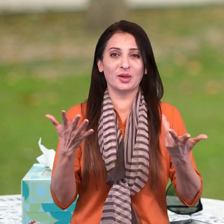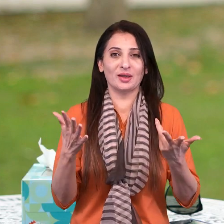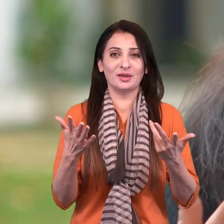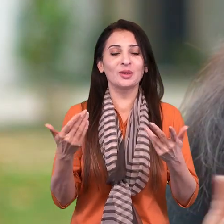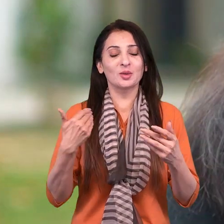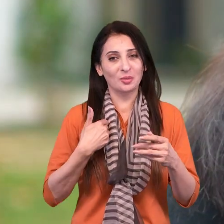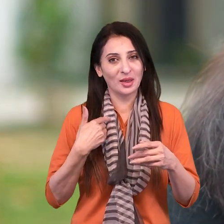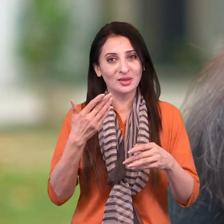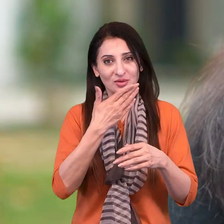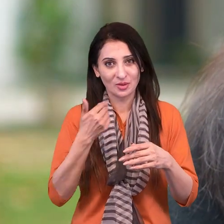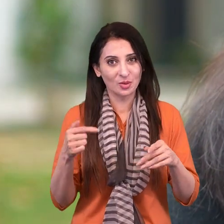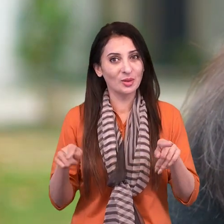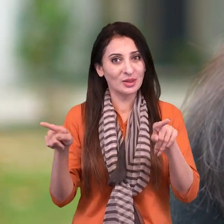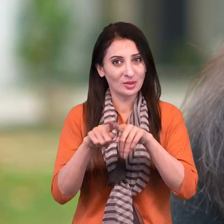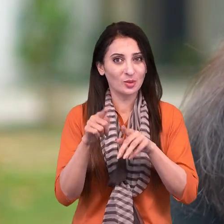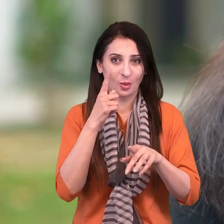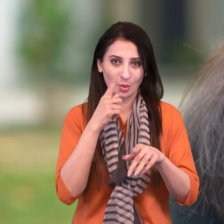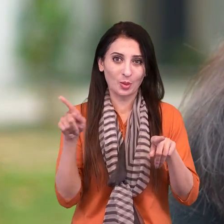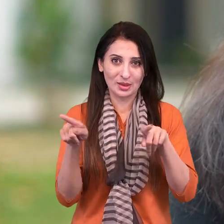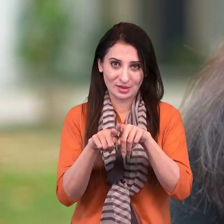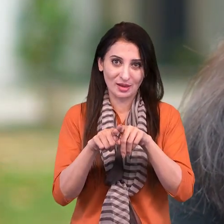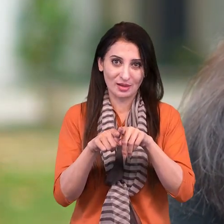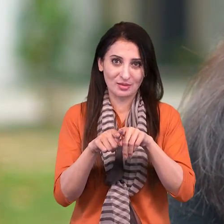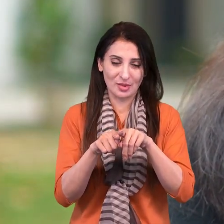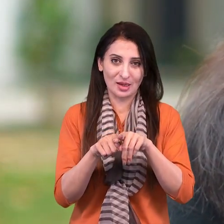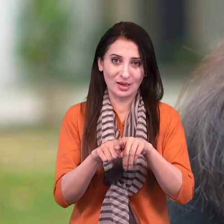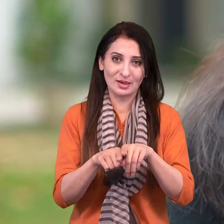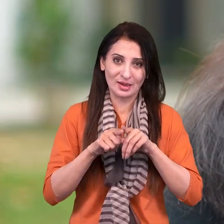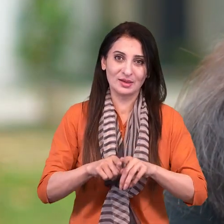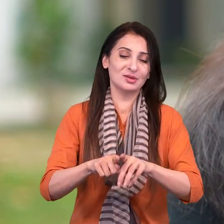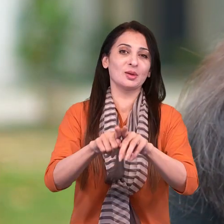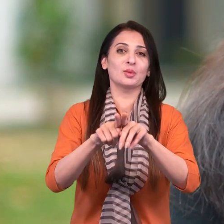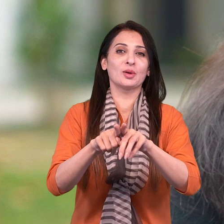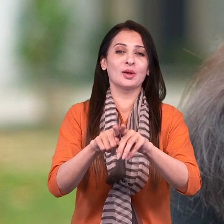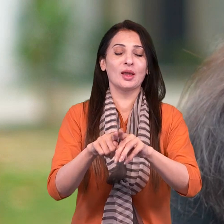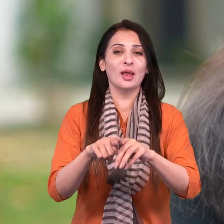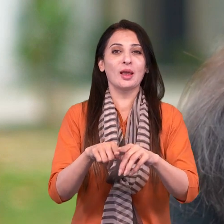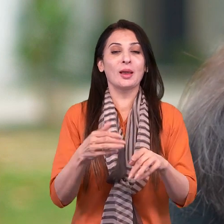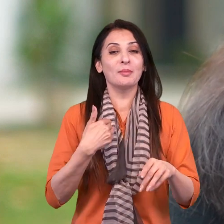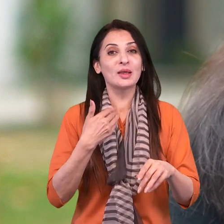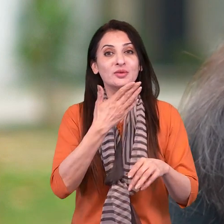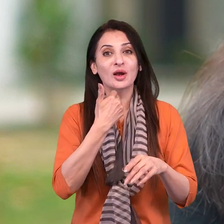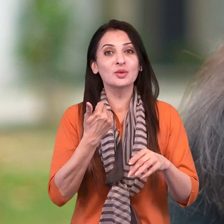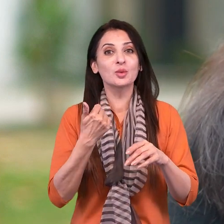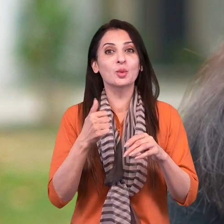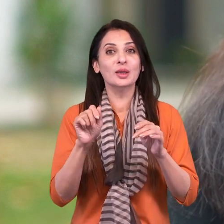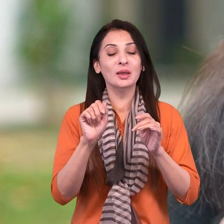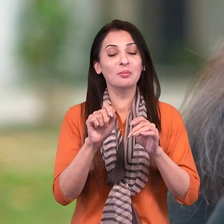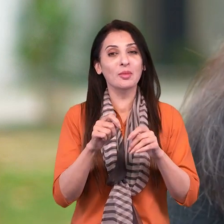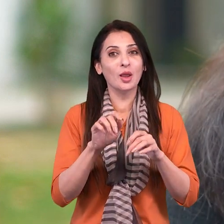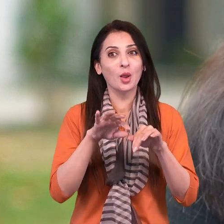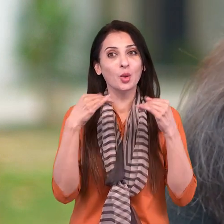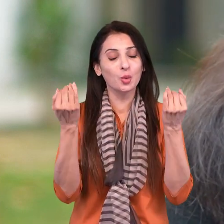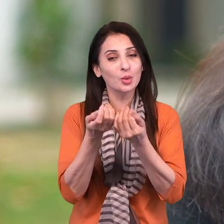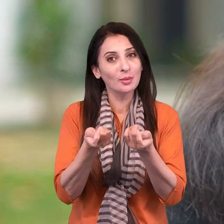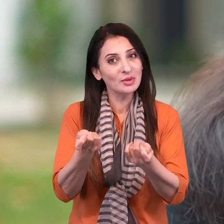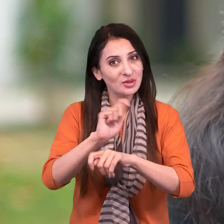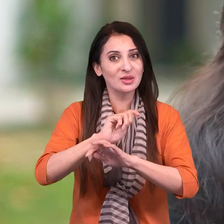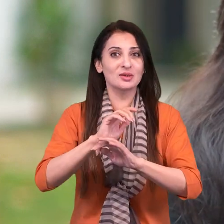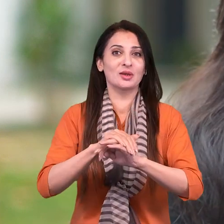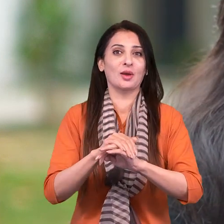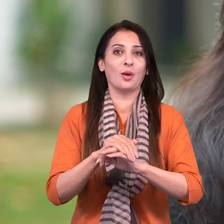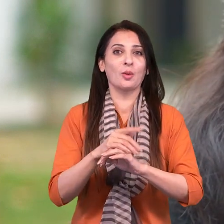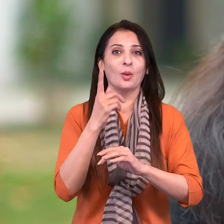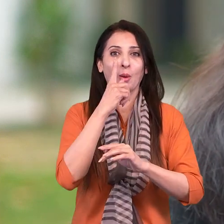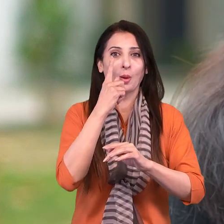हो सकें. As House of Arfa, we've been trying our best to change or improve what women